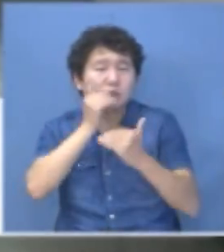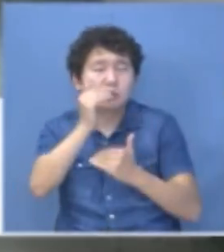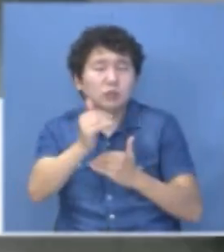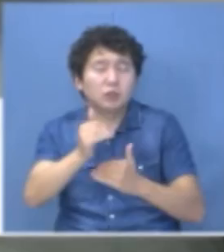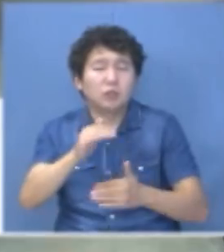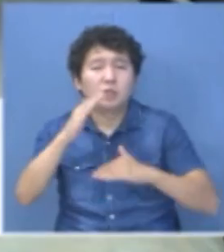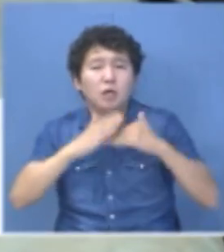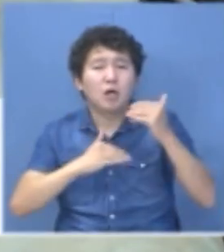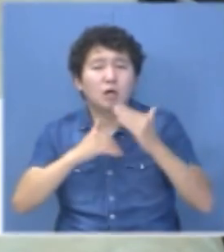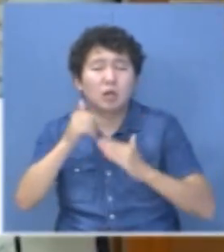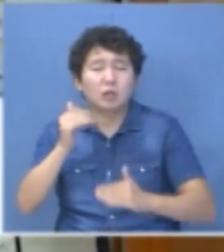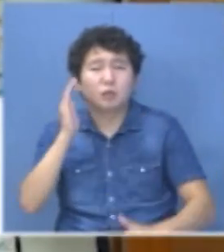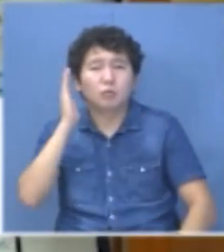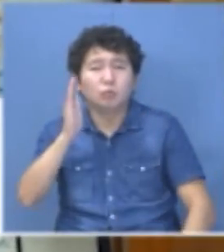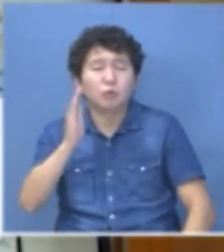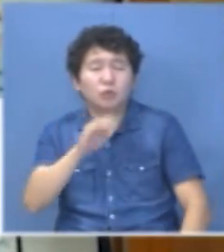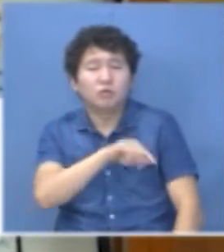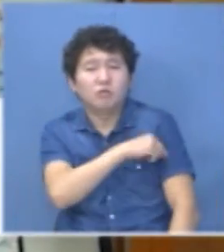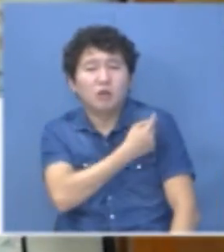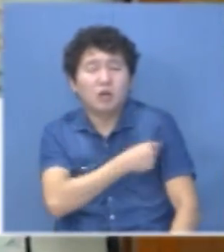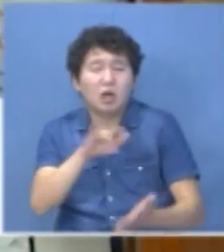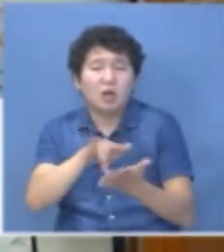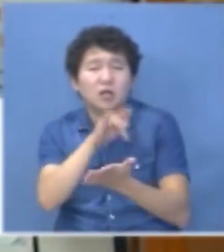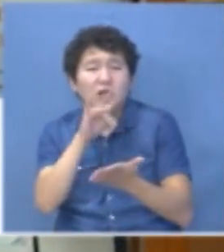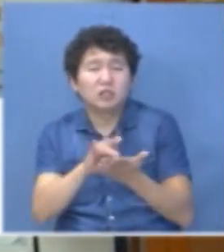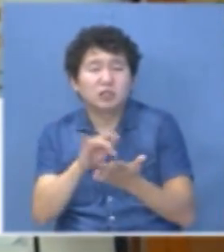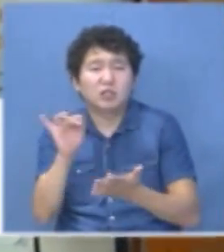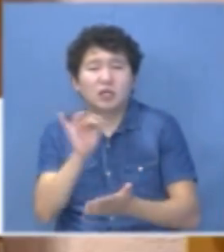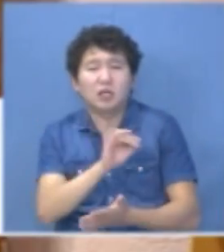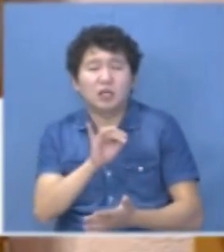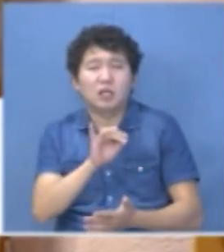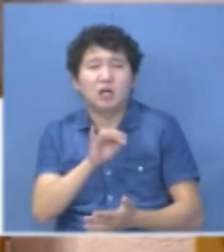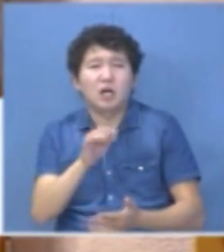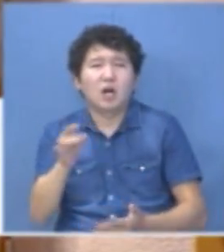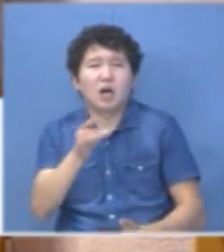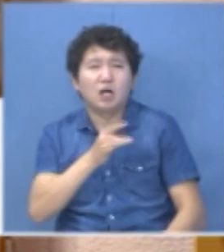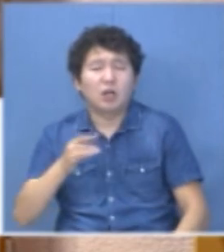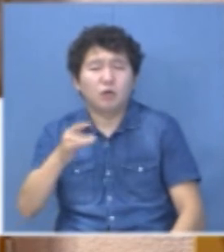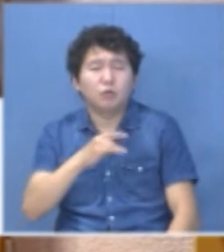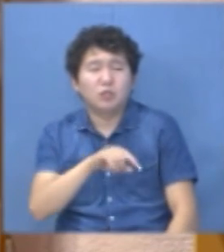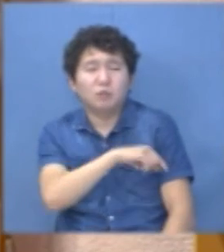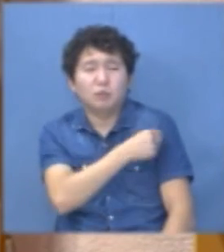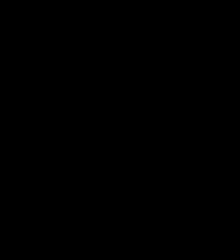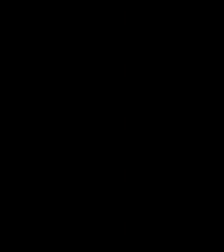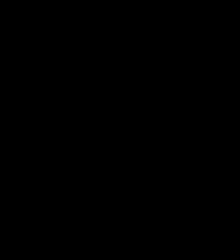На практику будущие медики выходят в городские и районные больницы. Мадина Сулейменова, Елнур Нурайканов, Алтай Акпарат.